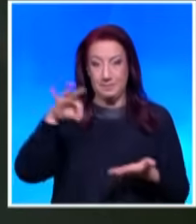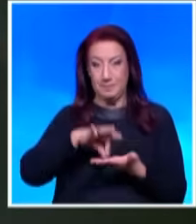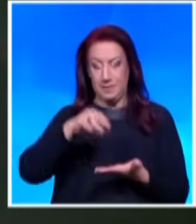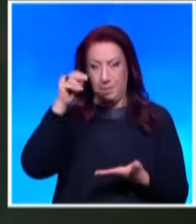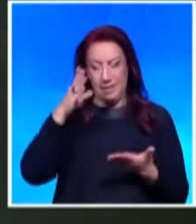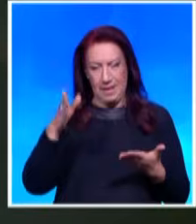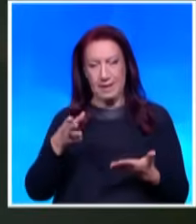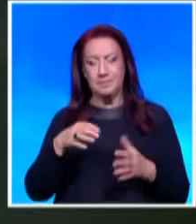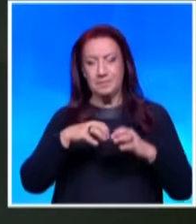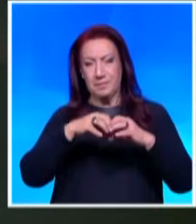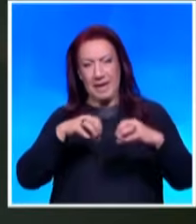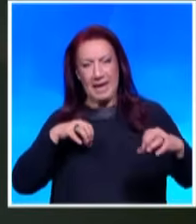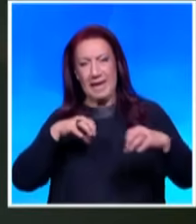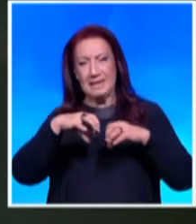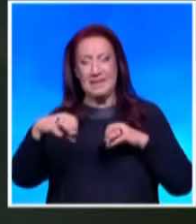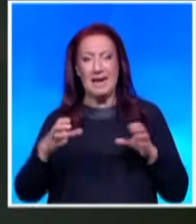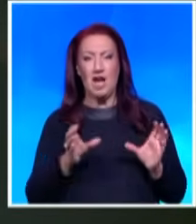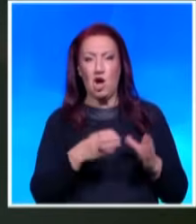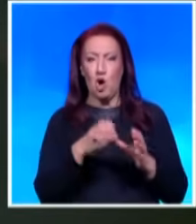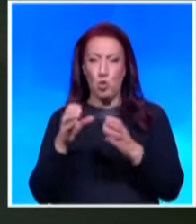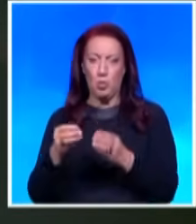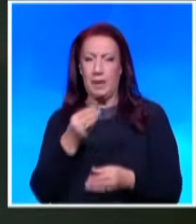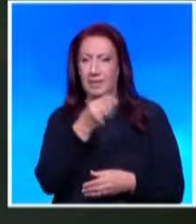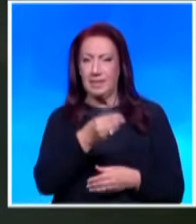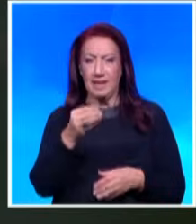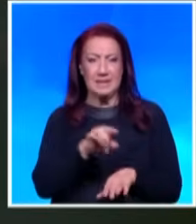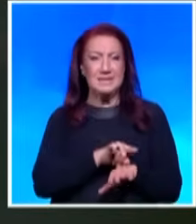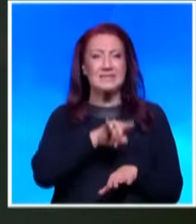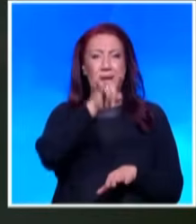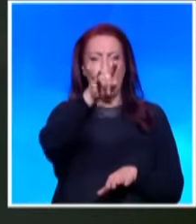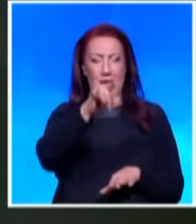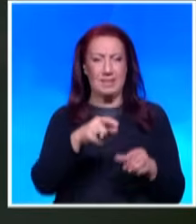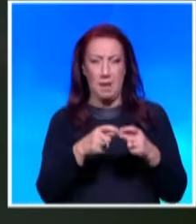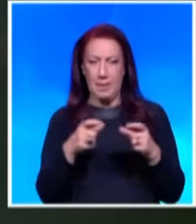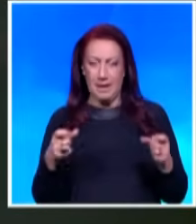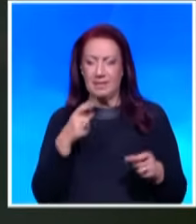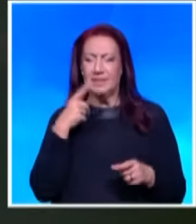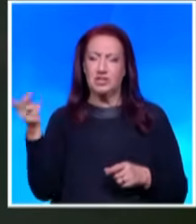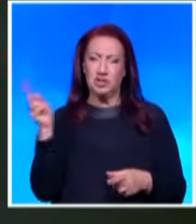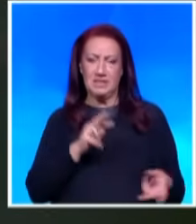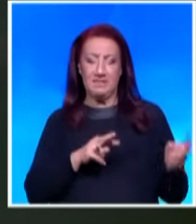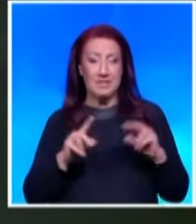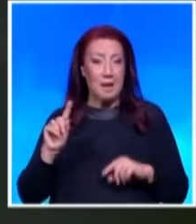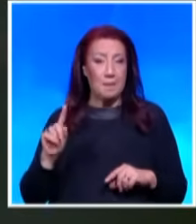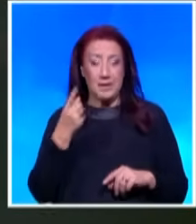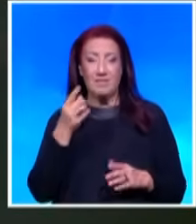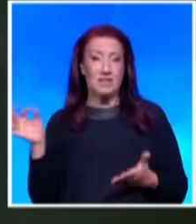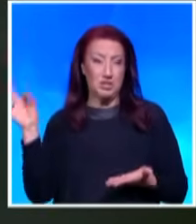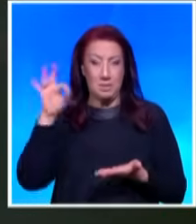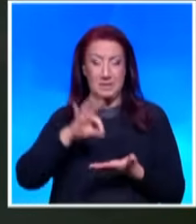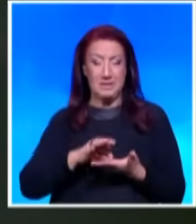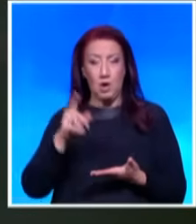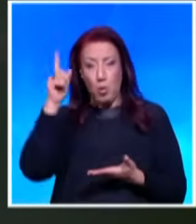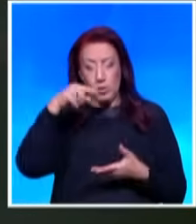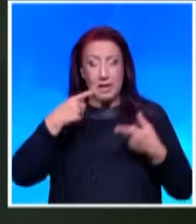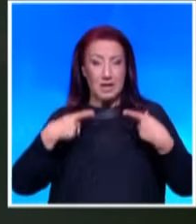разделени на групи, а дадени са им самолетни билети, ще се върнат с граждански полети, като се очаква първите да кацанат още утре